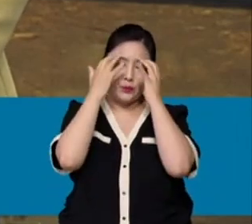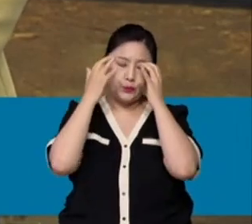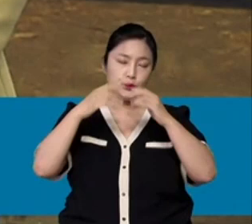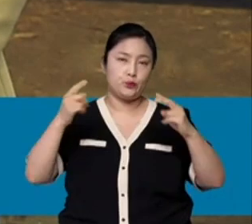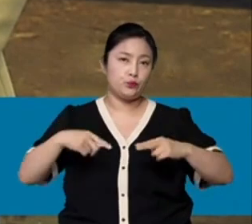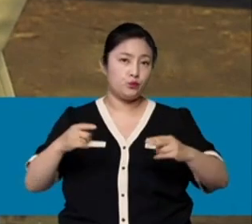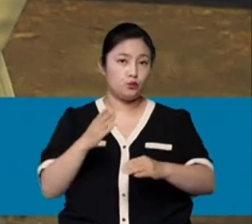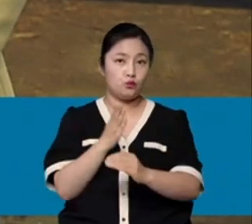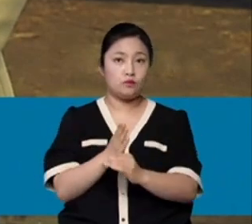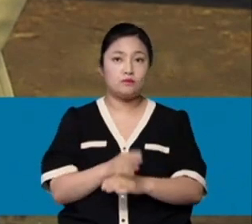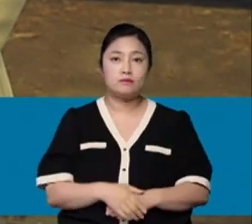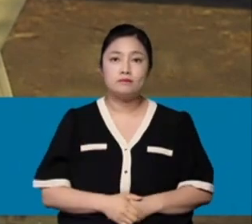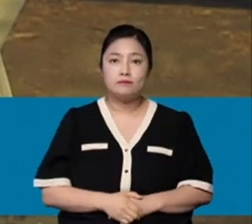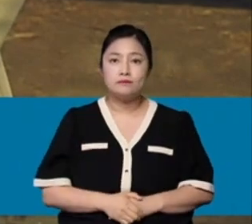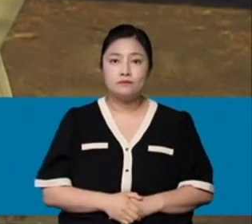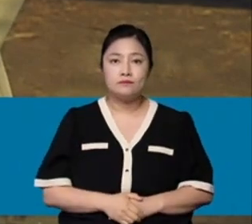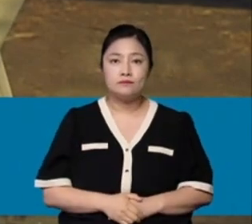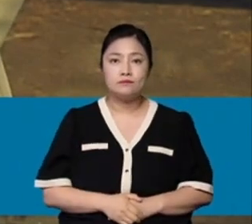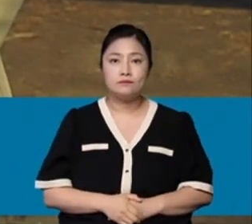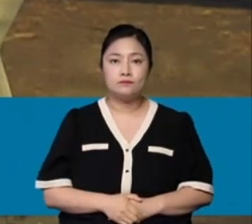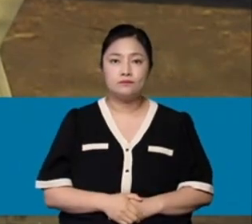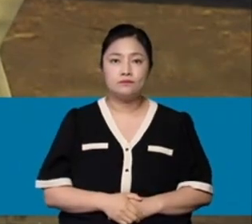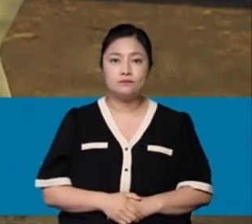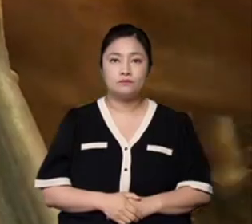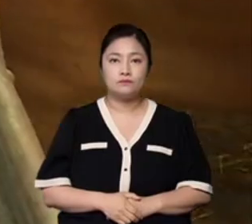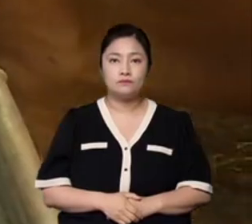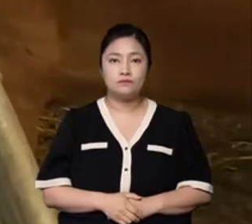있습니다. 이동근 기자의 보도입니다.